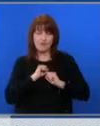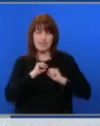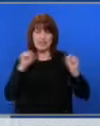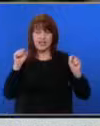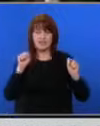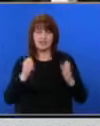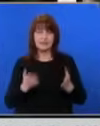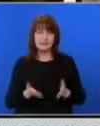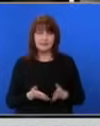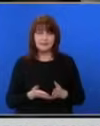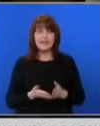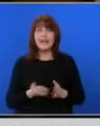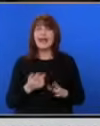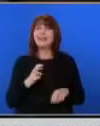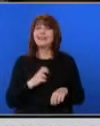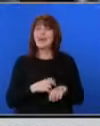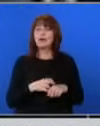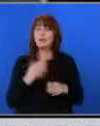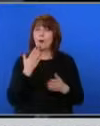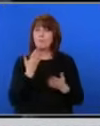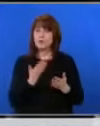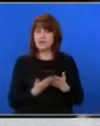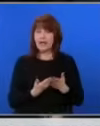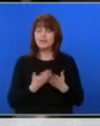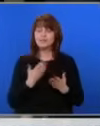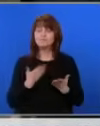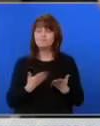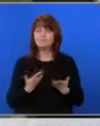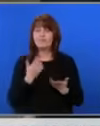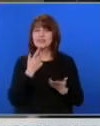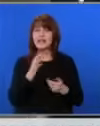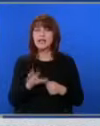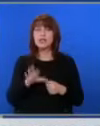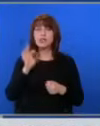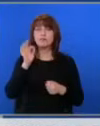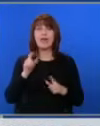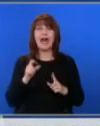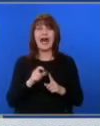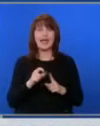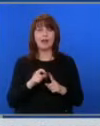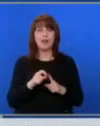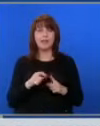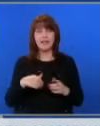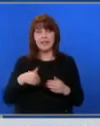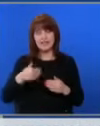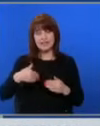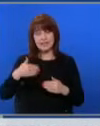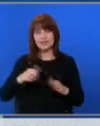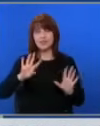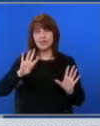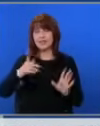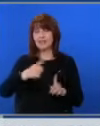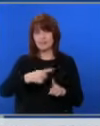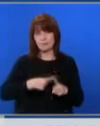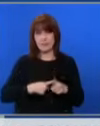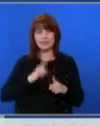вкарван в задънени улици. Николай Денков постави акцент върху механизмът за избор на регулатори. През следващите 9 месеца